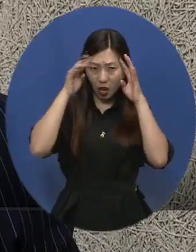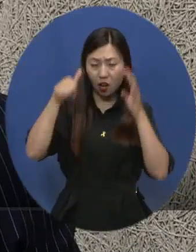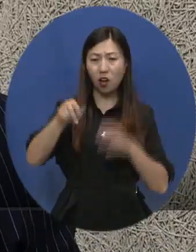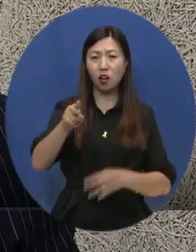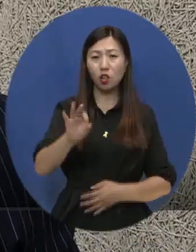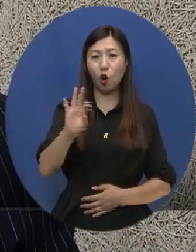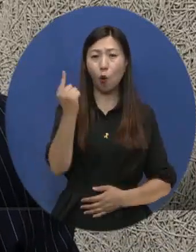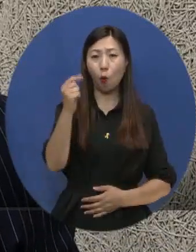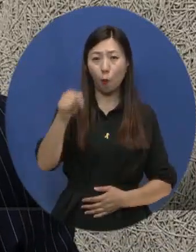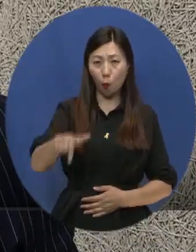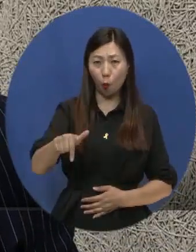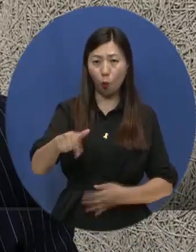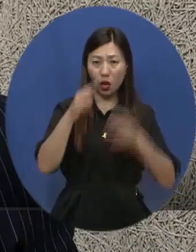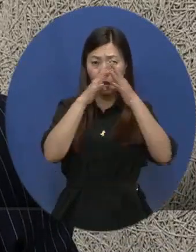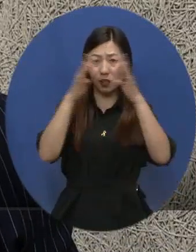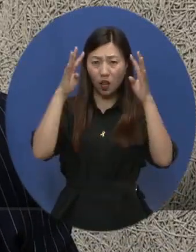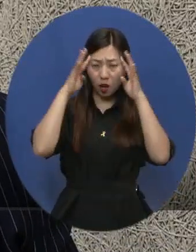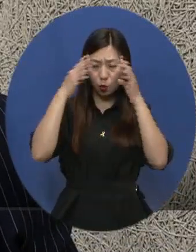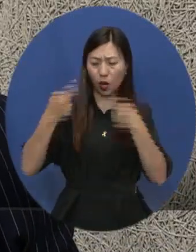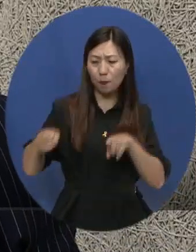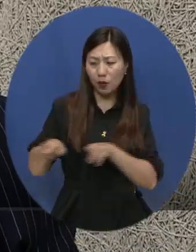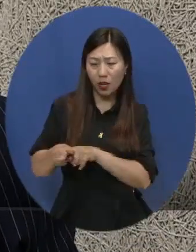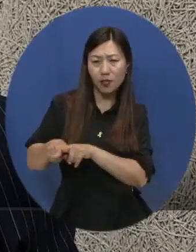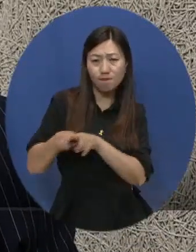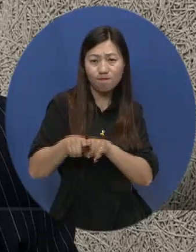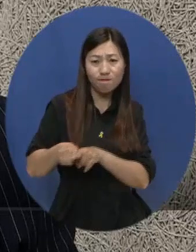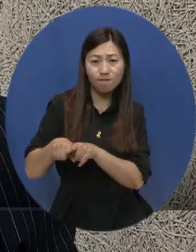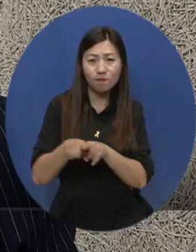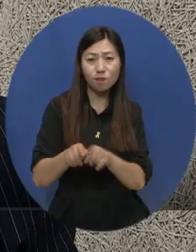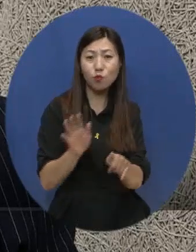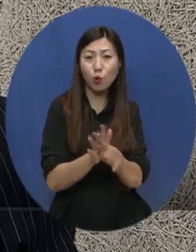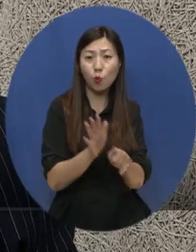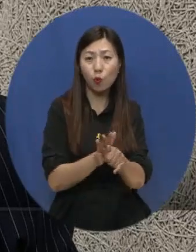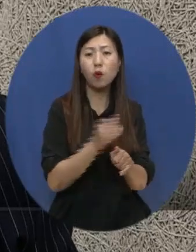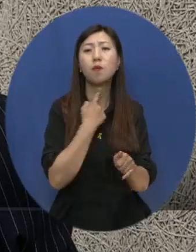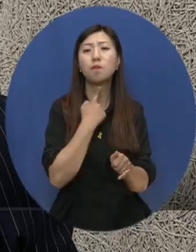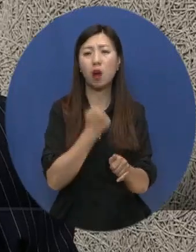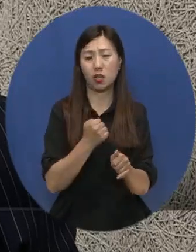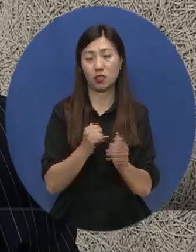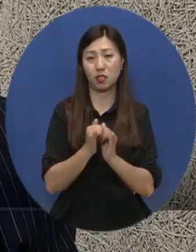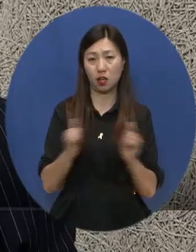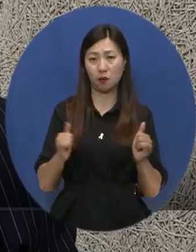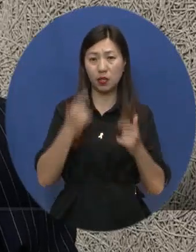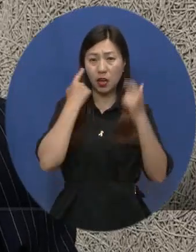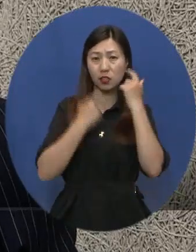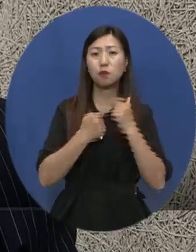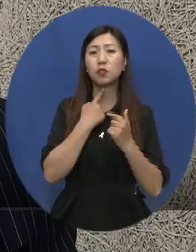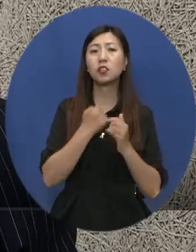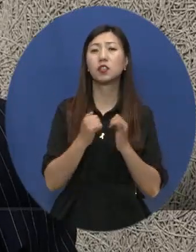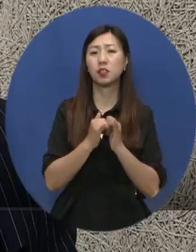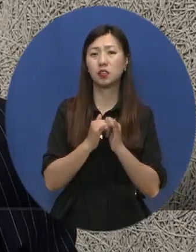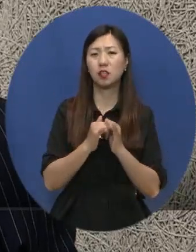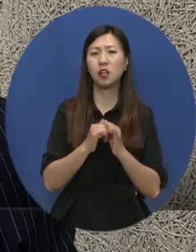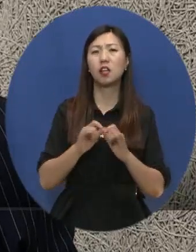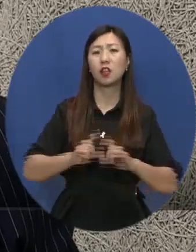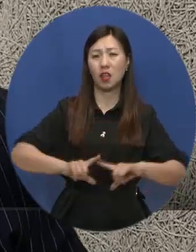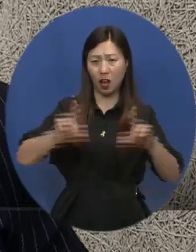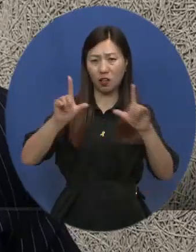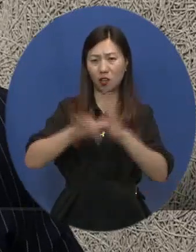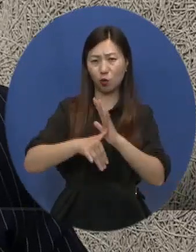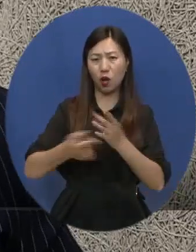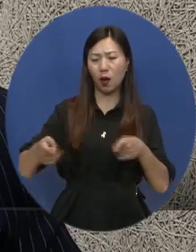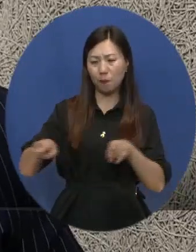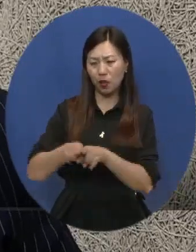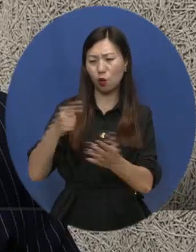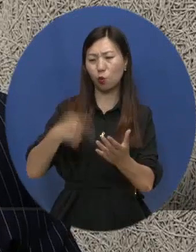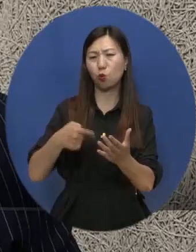같이 다니던 교수님인데 제가 다치던 날도 여기서 같이 수업을 했었어요. 같이